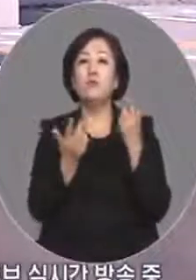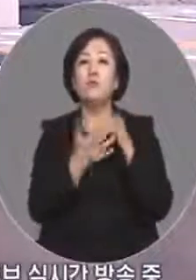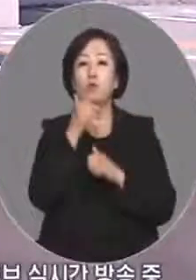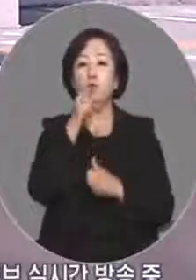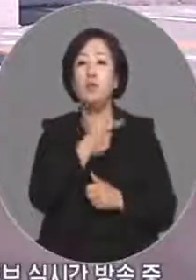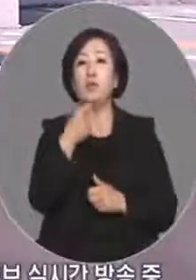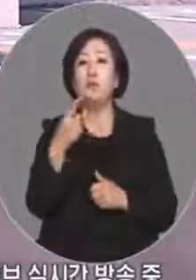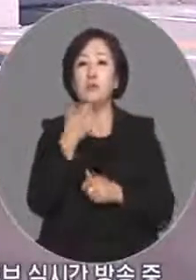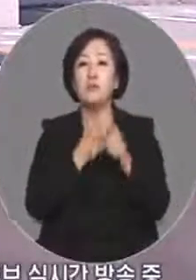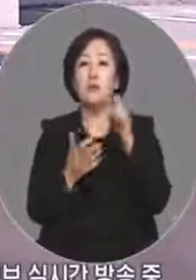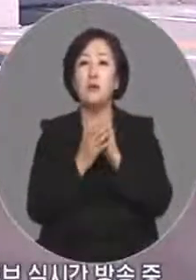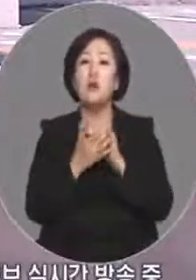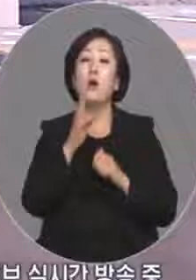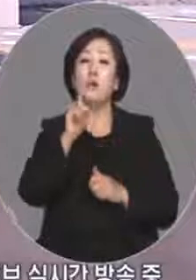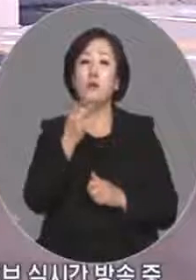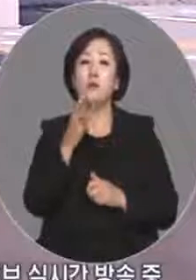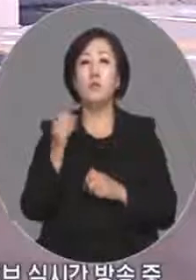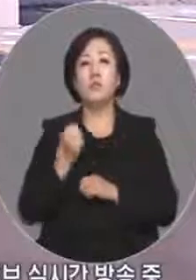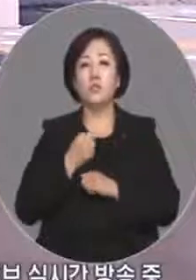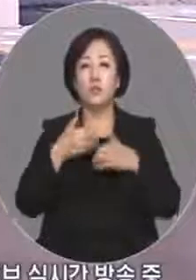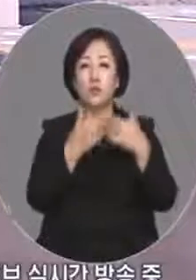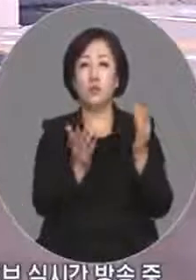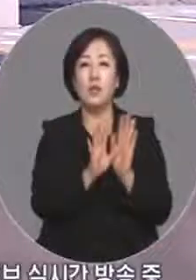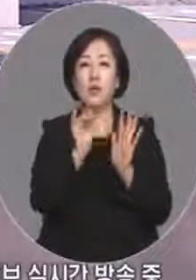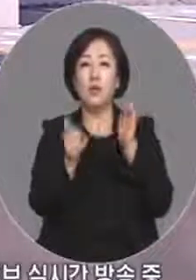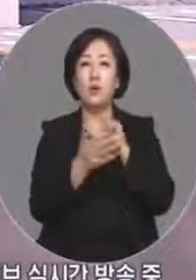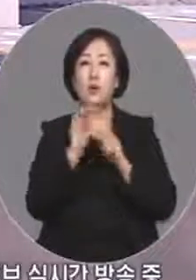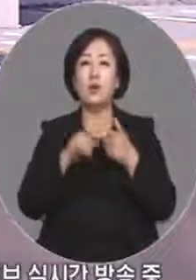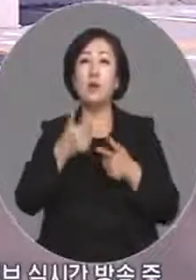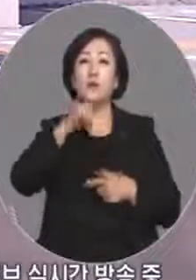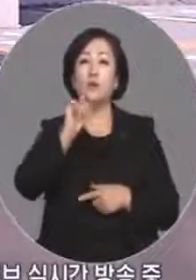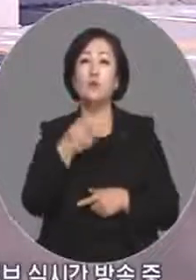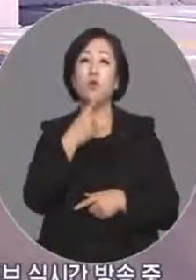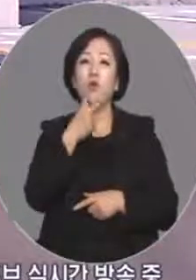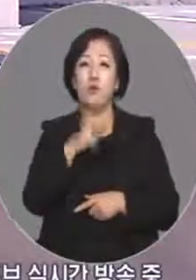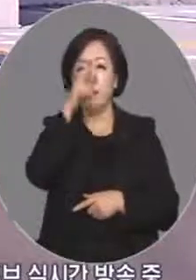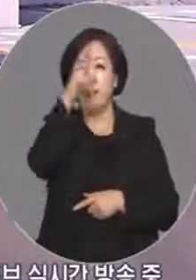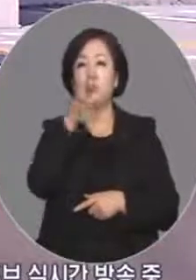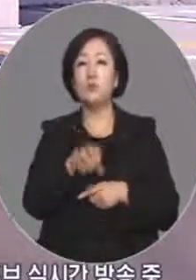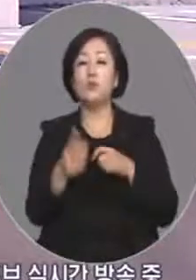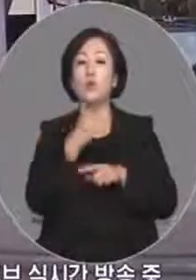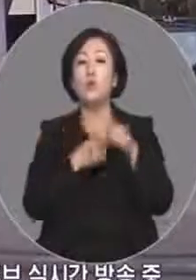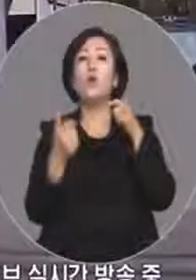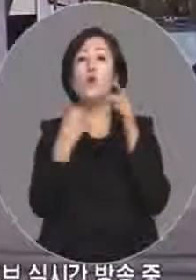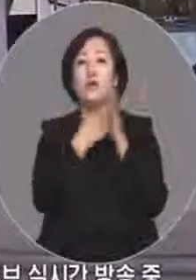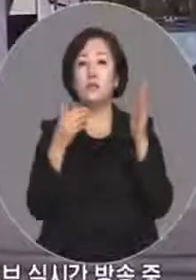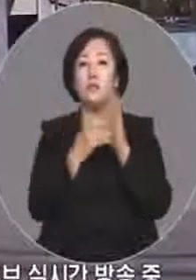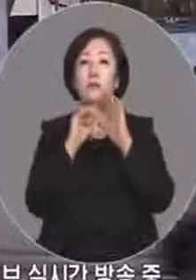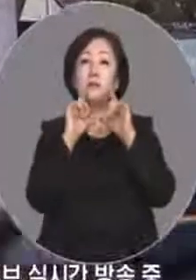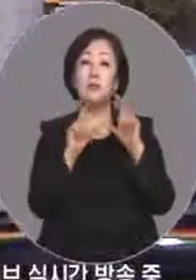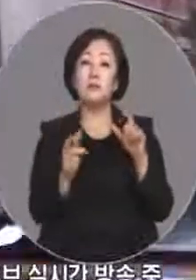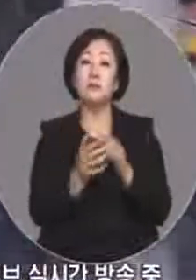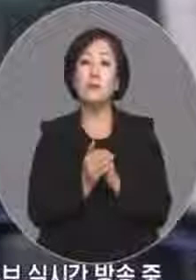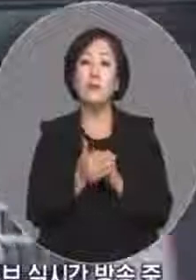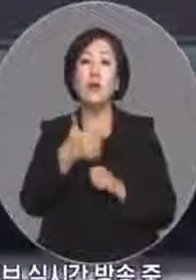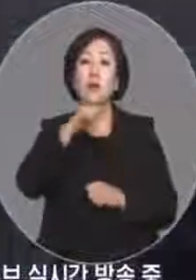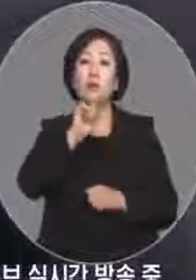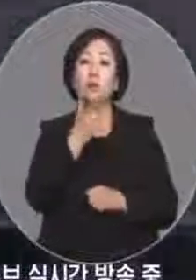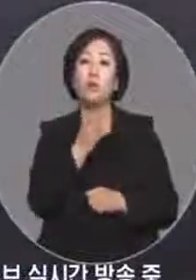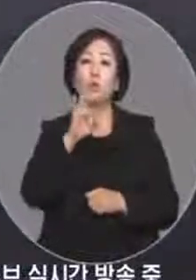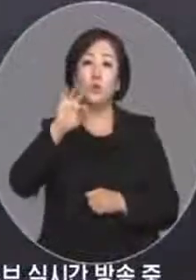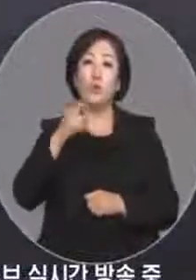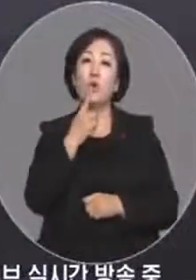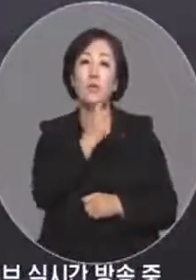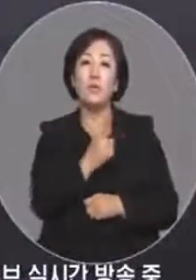개서에 이어 명촌지구대, 그리고 2023년엔 농소위 파출소 신설도 확정됐습니다. 농소 일동 인구는 3만